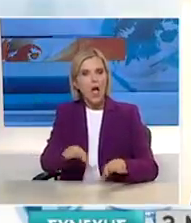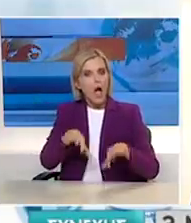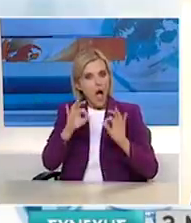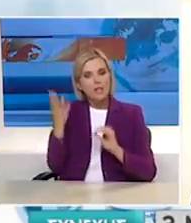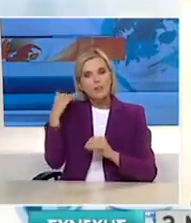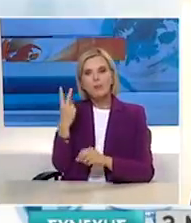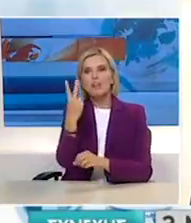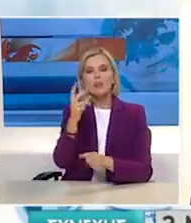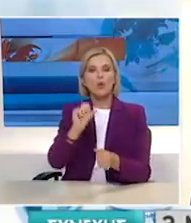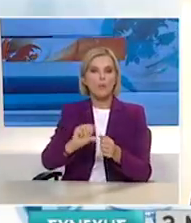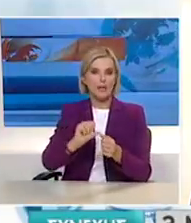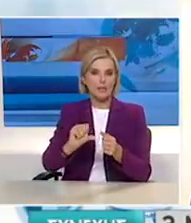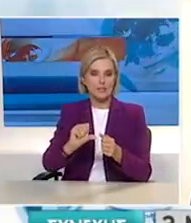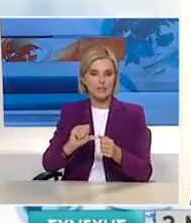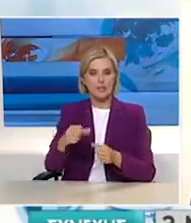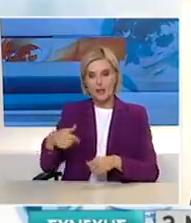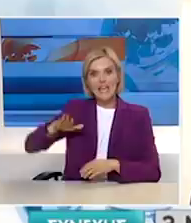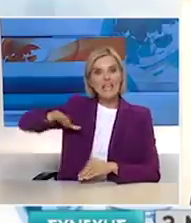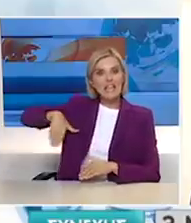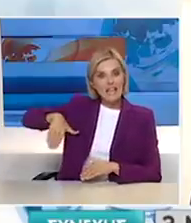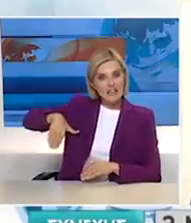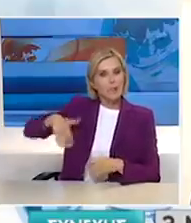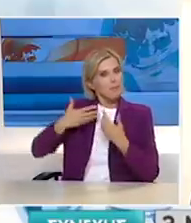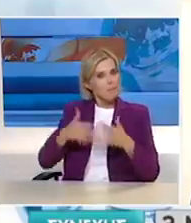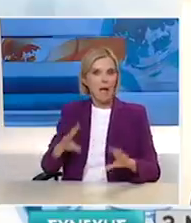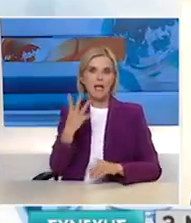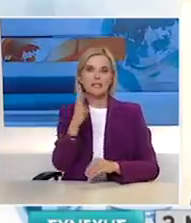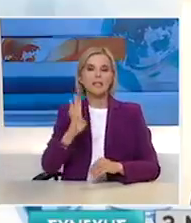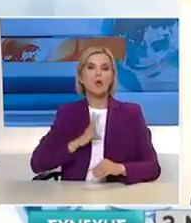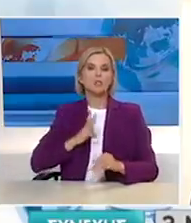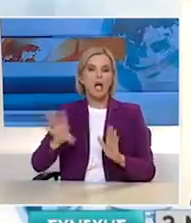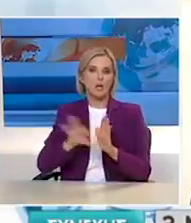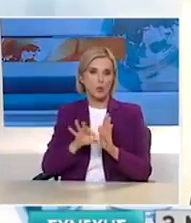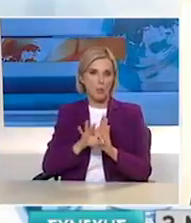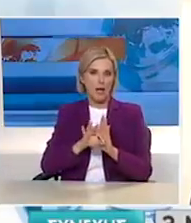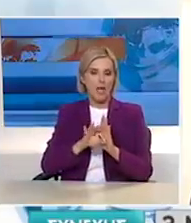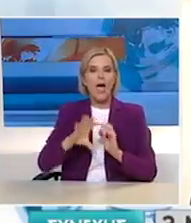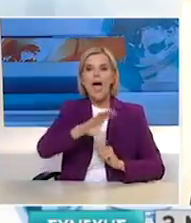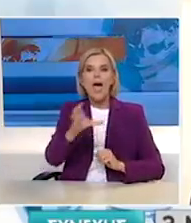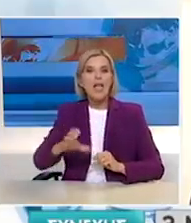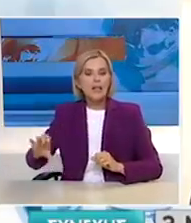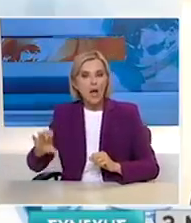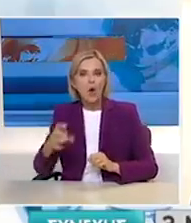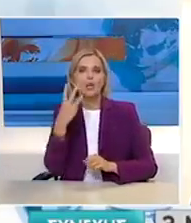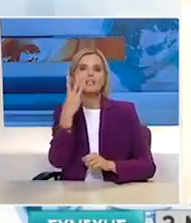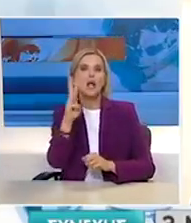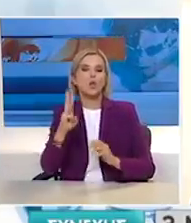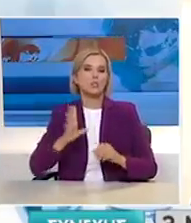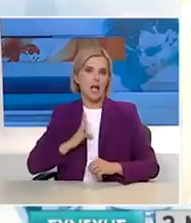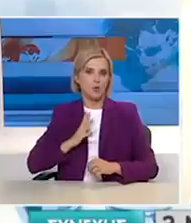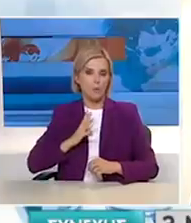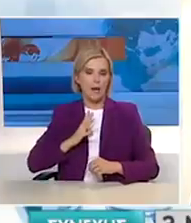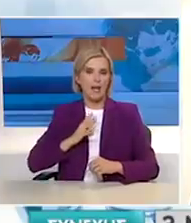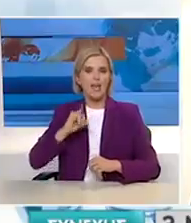Για παράδειγμα, η Κρήτη έχει ενισχυθεί τουλάχιστον με 400 άτομα, τα νησιά του Αιγαίου με 200 άτομα, το Ιόνιο με, αν